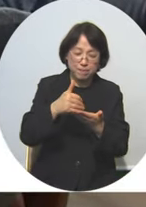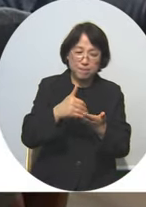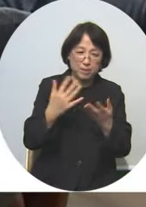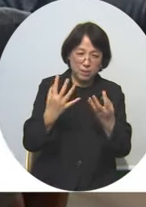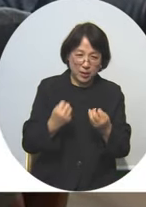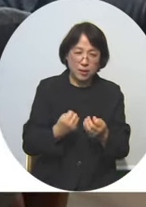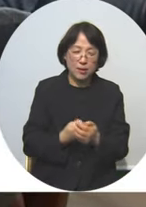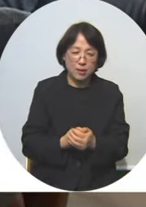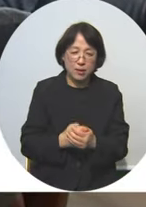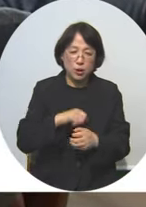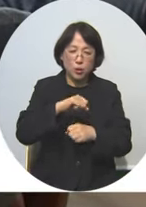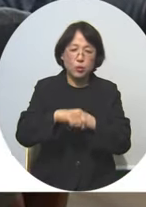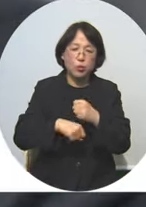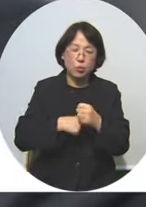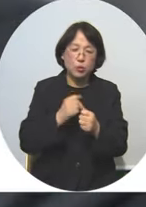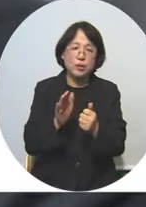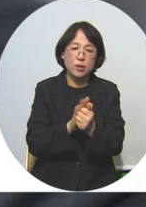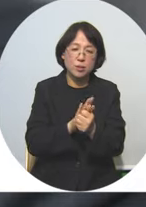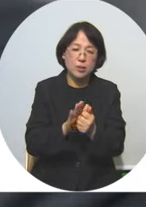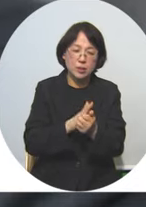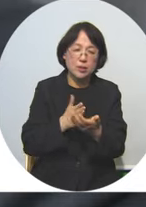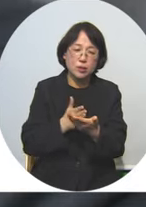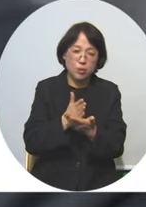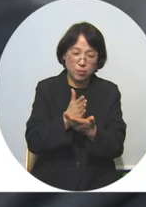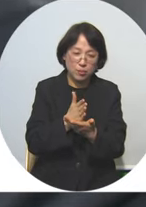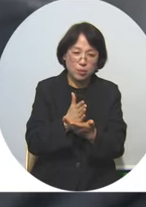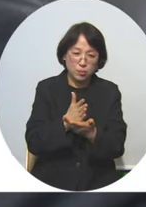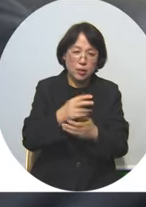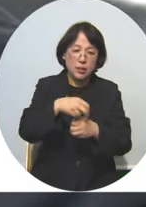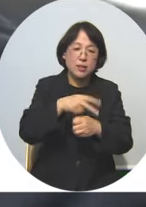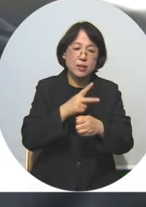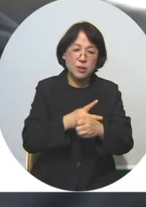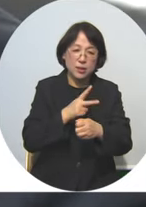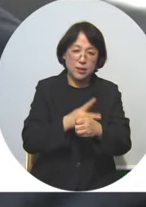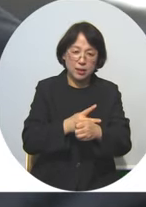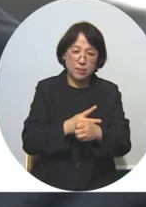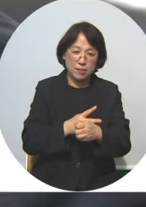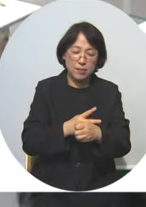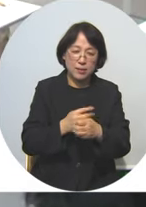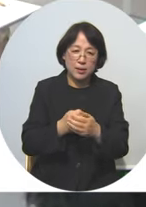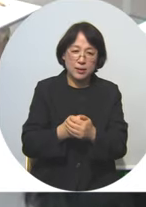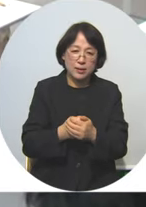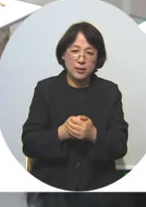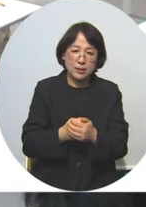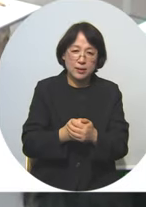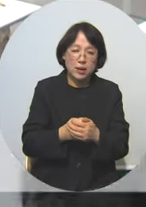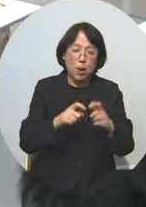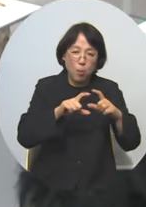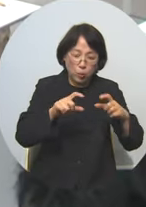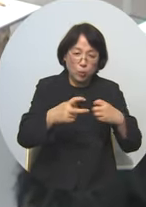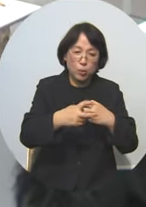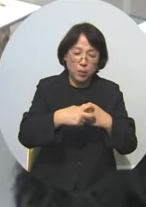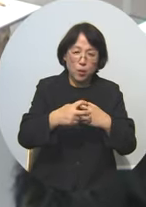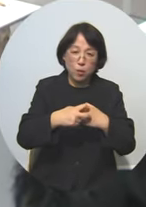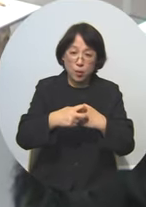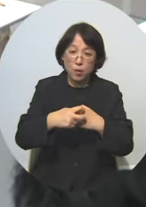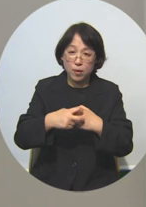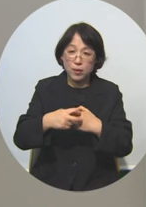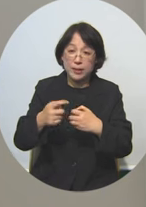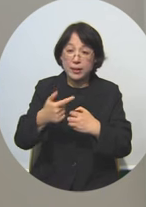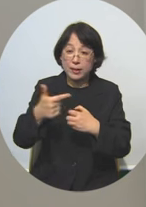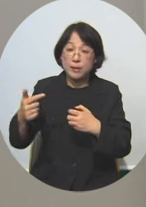농림축산식품부는 동물 의료 서비스 전문화를 위해 전문 수의사와 상급 동물병원 도입 추진과 관련한 간담회를